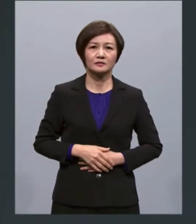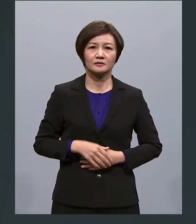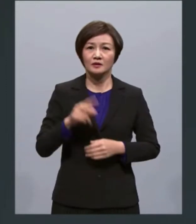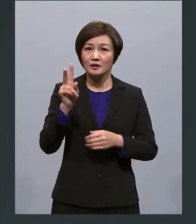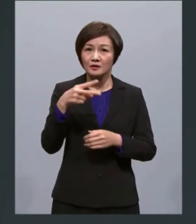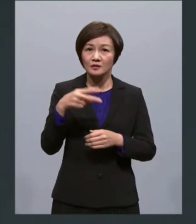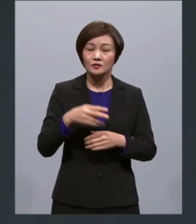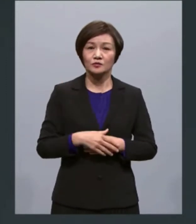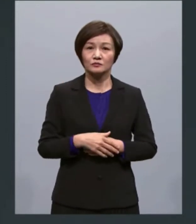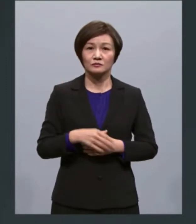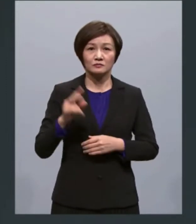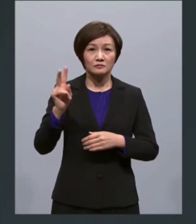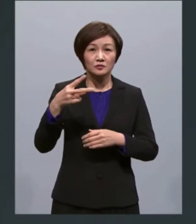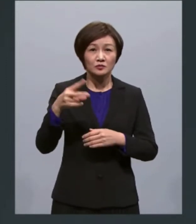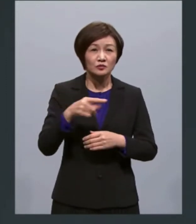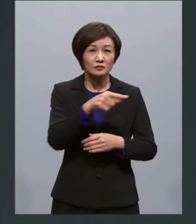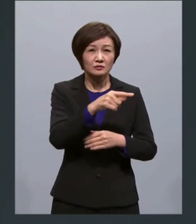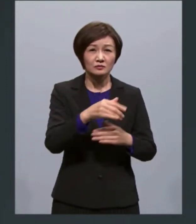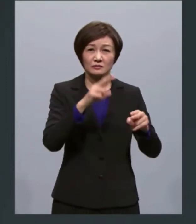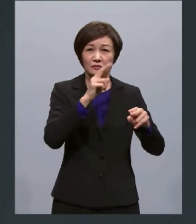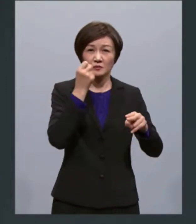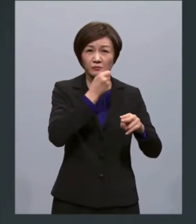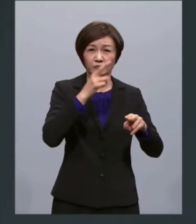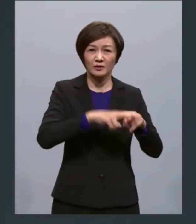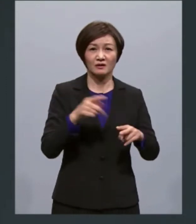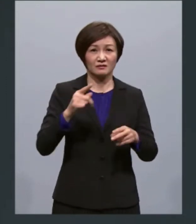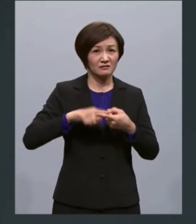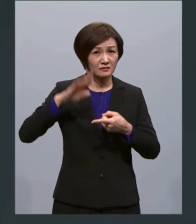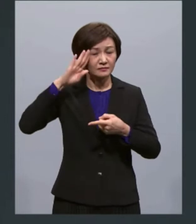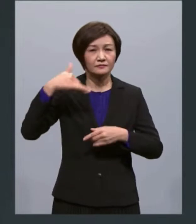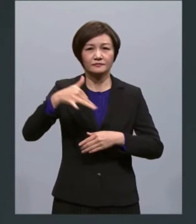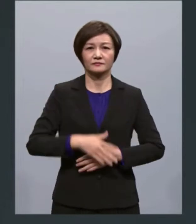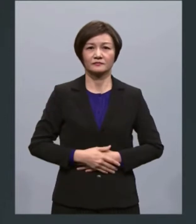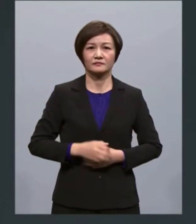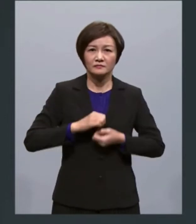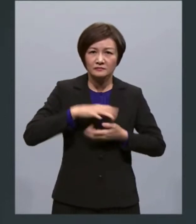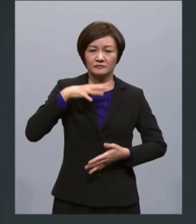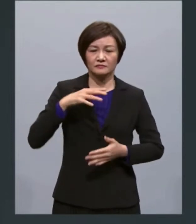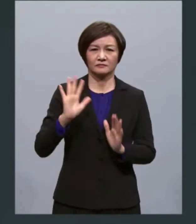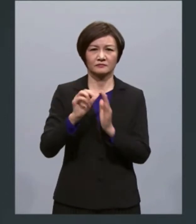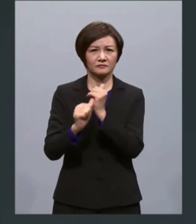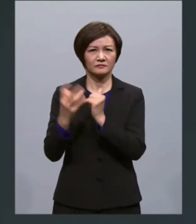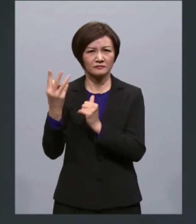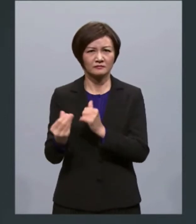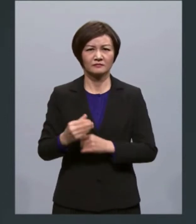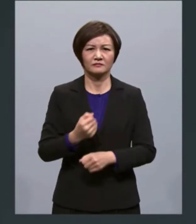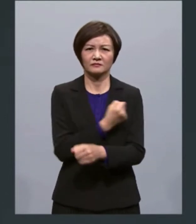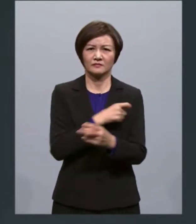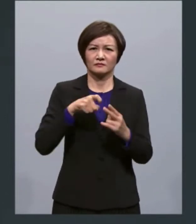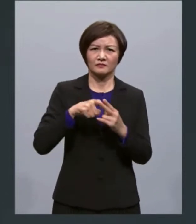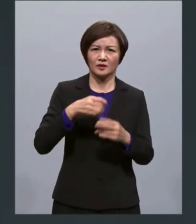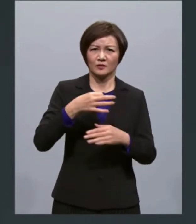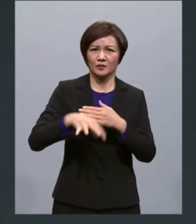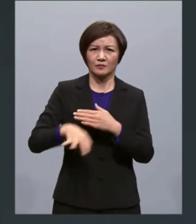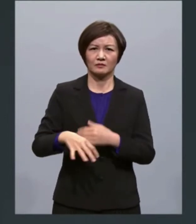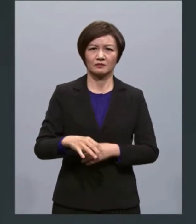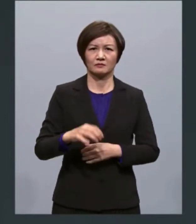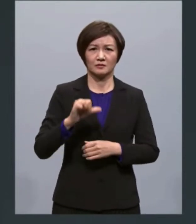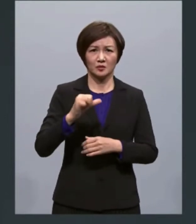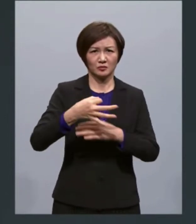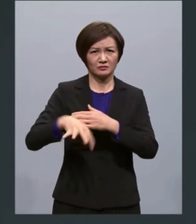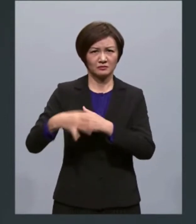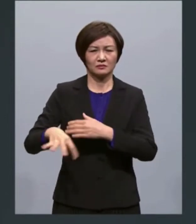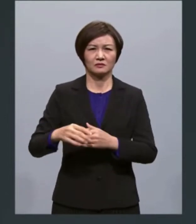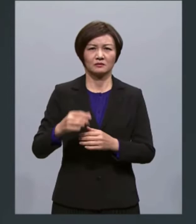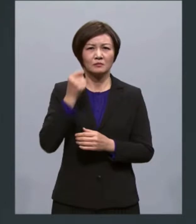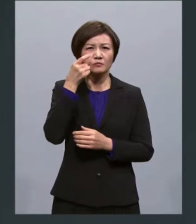共产党，你还没道歉过呢。面对高龄化、少子化、劳动力下滑、五缺低薪，我们要面对问题，